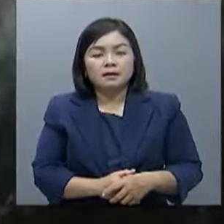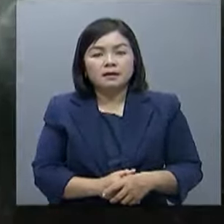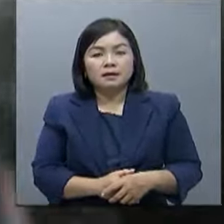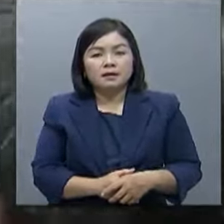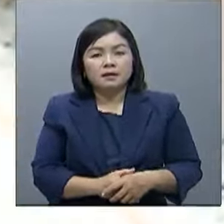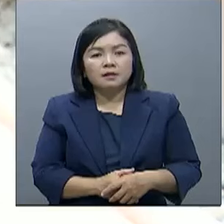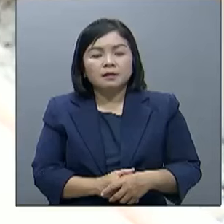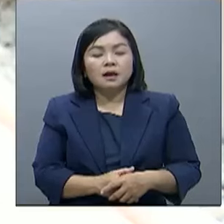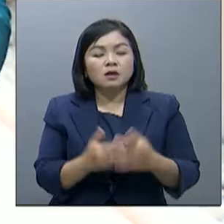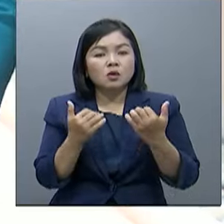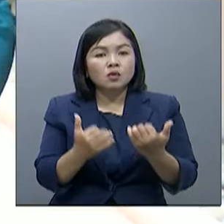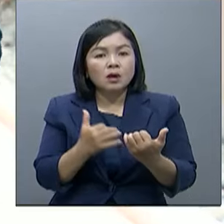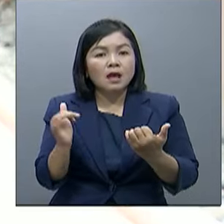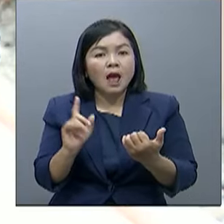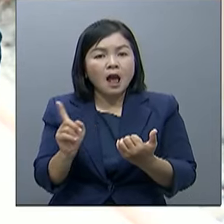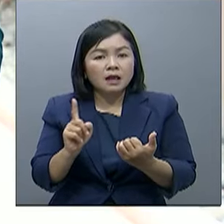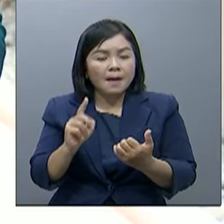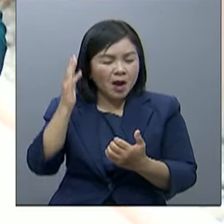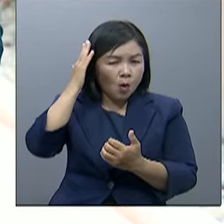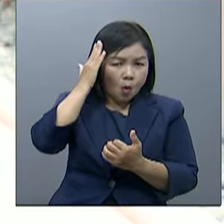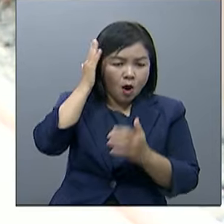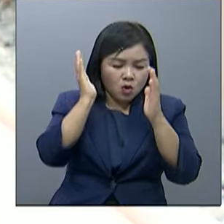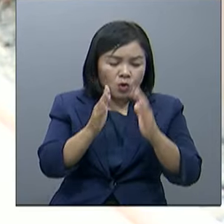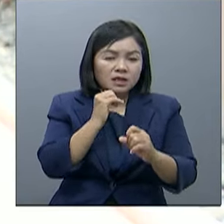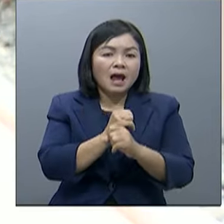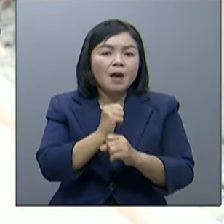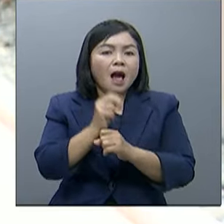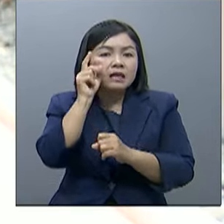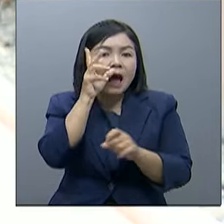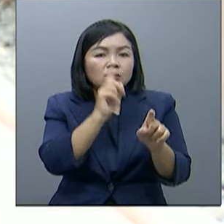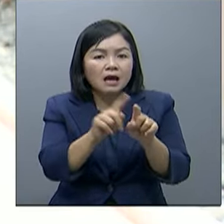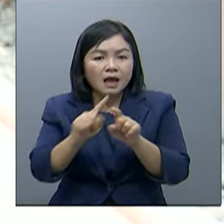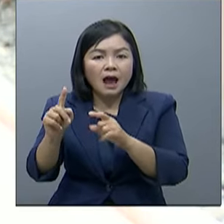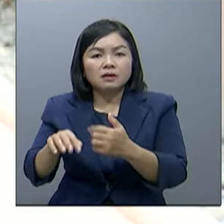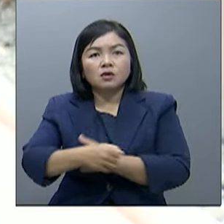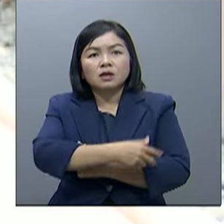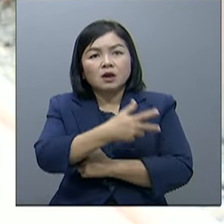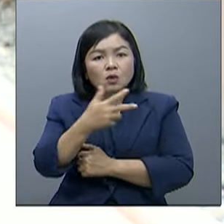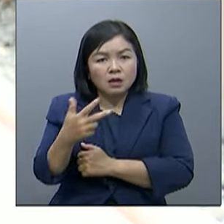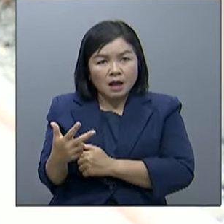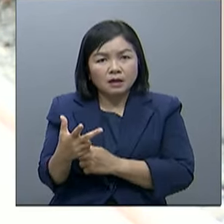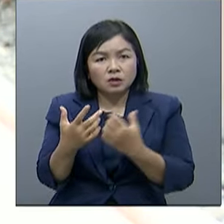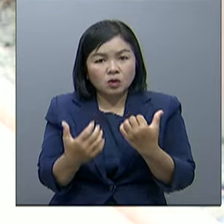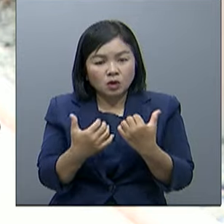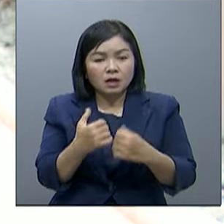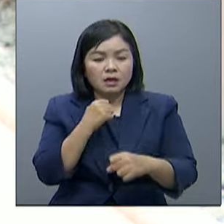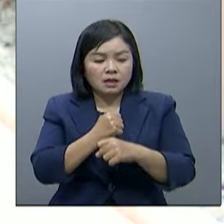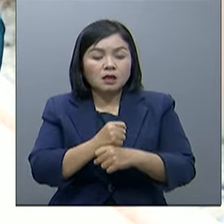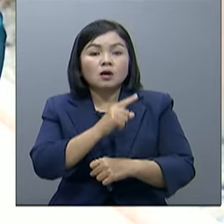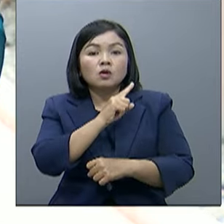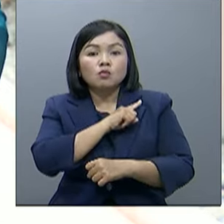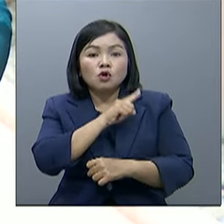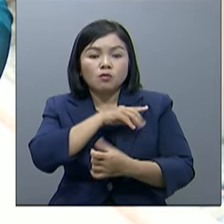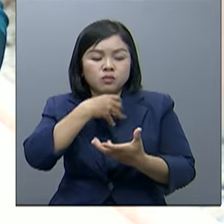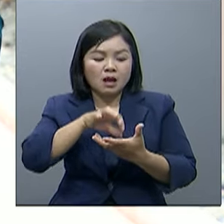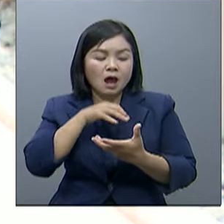เหตุการณ์คุกคามสื่อไม่ใช่เกิดขึ้นครั้งแรกนะคะและสมาคมสื่อรวมถึงสถานีโทรทัศน์ไทย PBS ก็ยืนยันถึงการทำหน้าที่ภายใต้จ